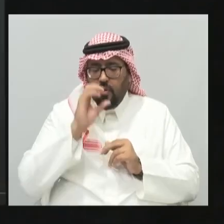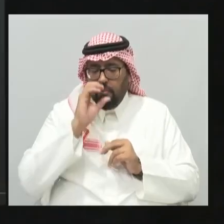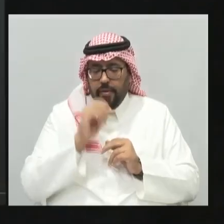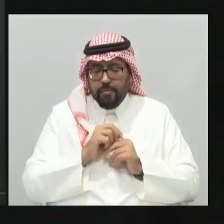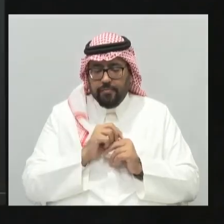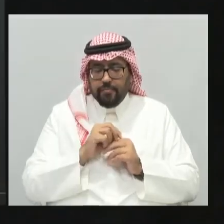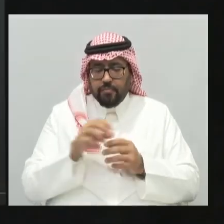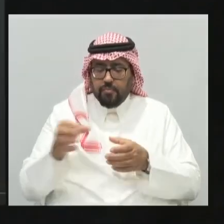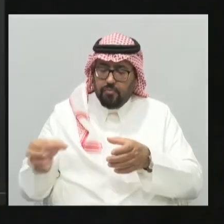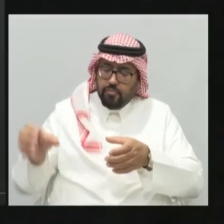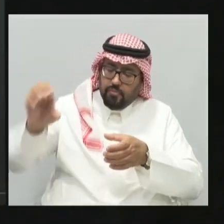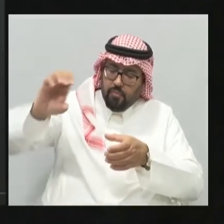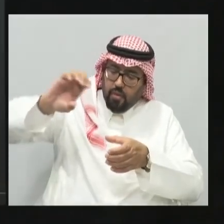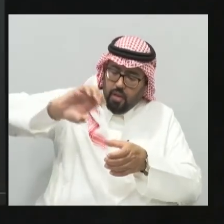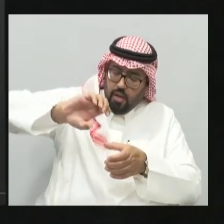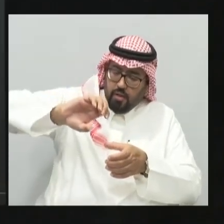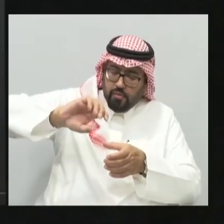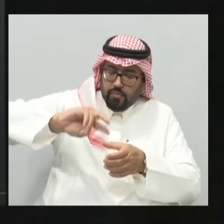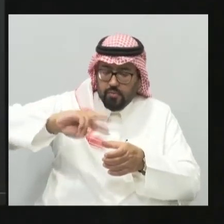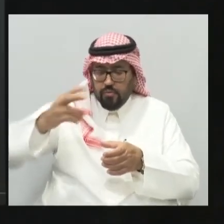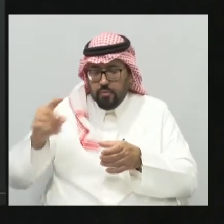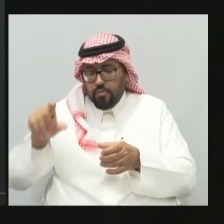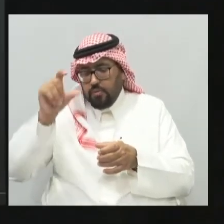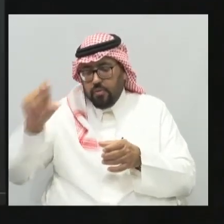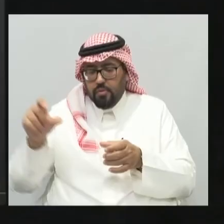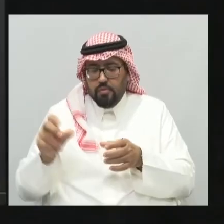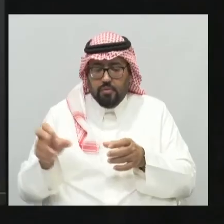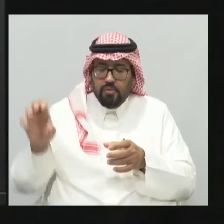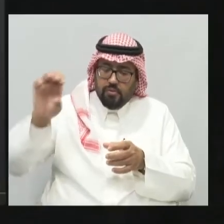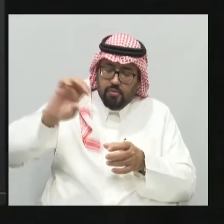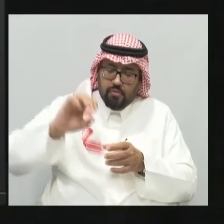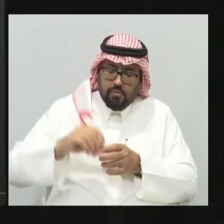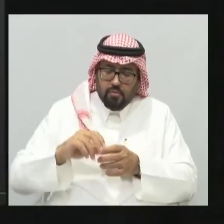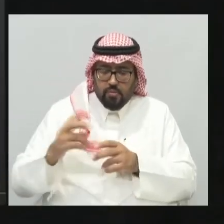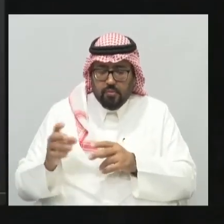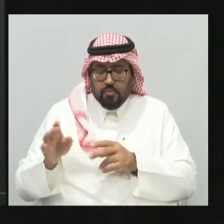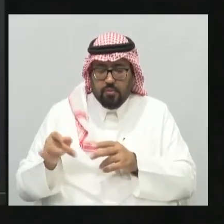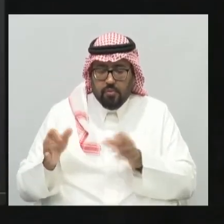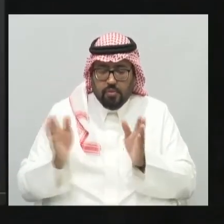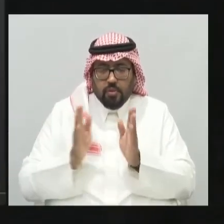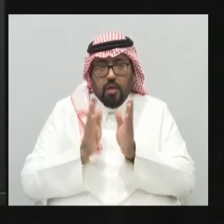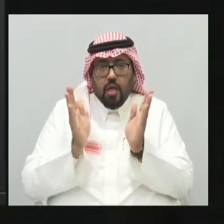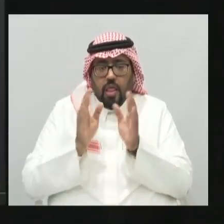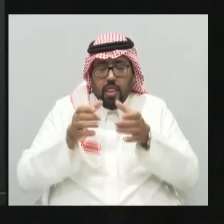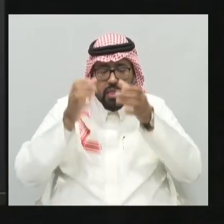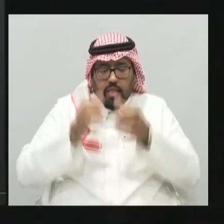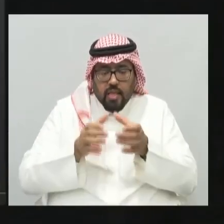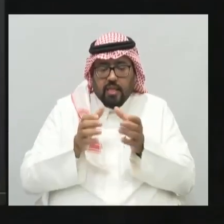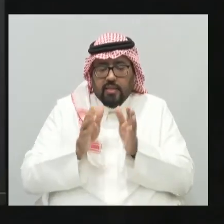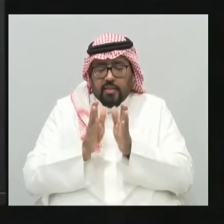لو سكبناها في الكاس يختلف عن شكل القاروره شكل القاروره تختلف عن شكل الكاس